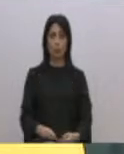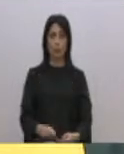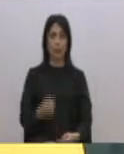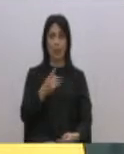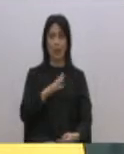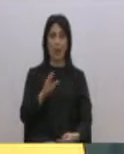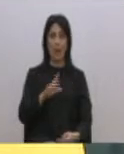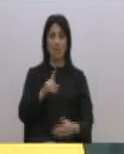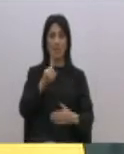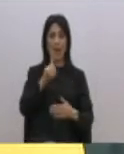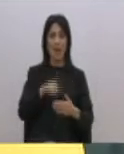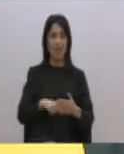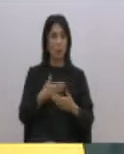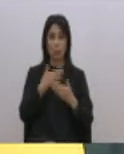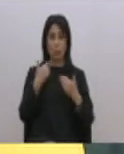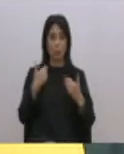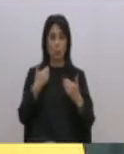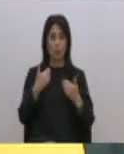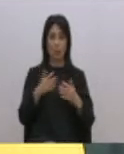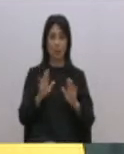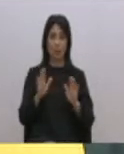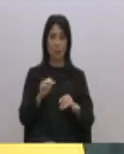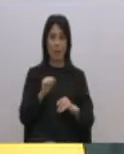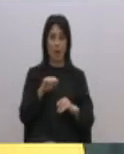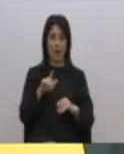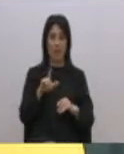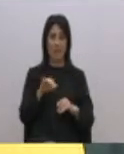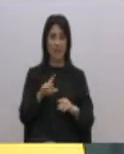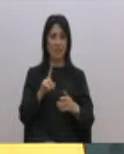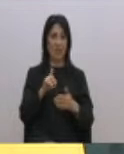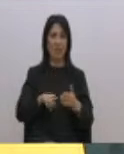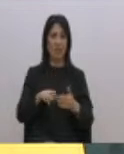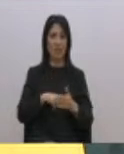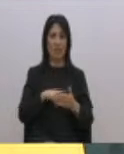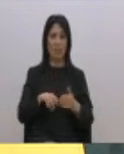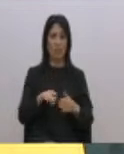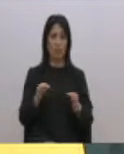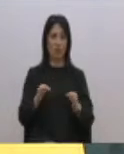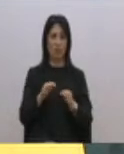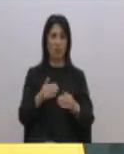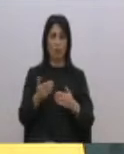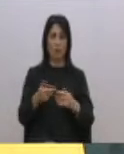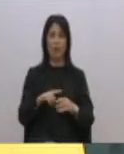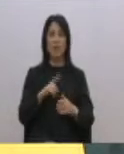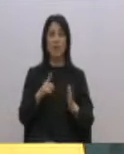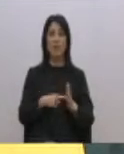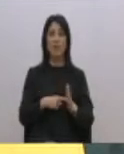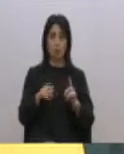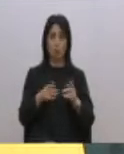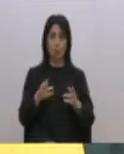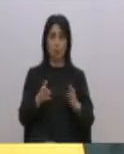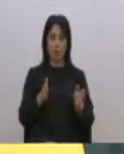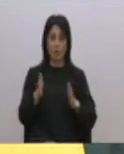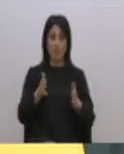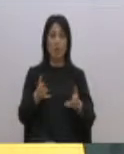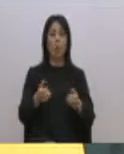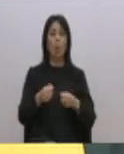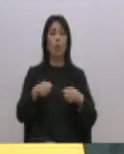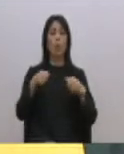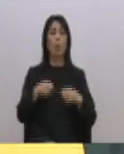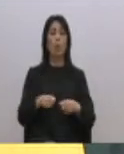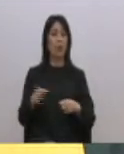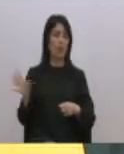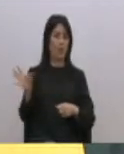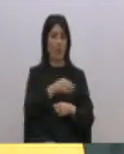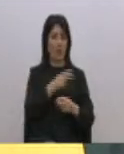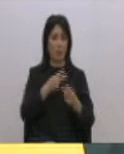arcerti absarveblobis, spindevari, are, danu, ateisti, adamieni, Martlats, anu, ismis kitva, rebs upleba, mogesanot,